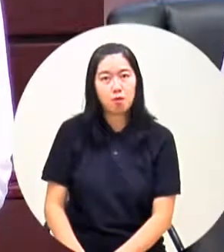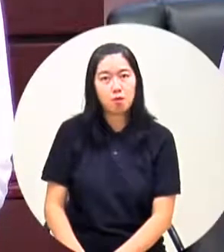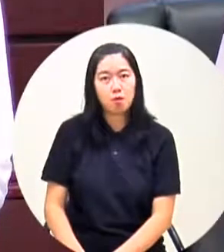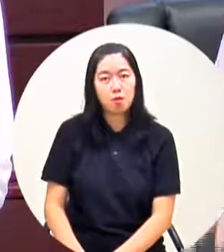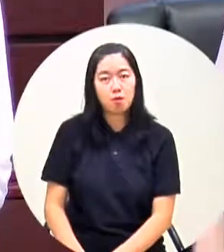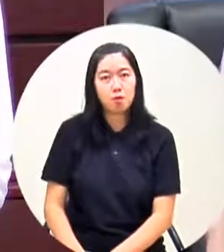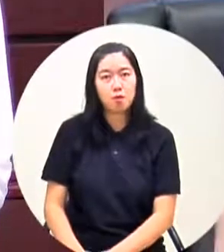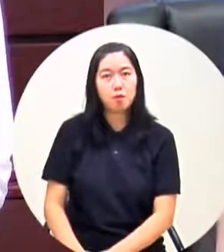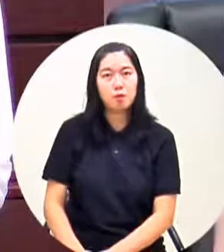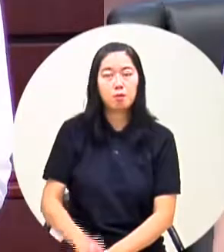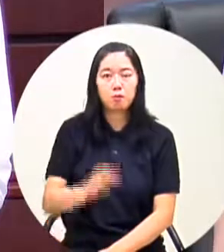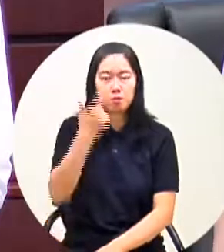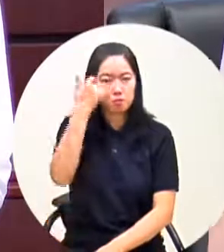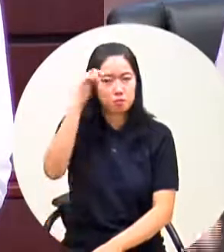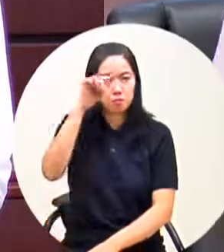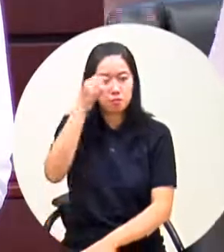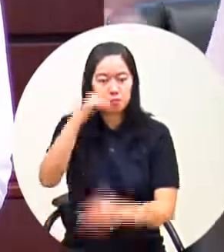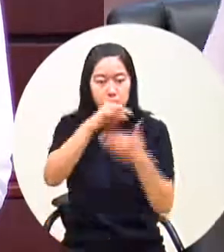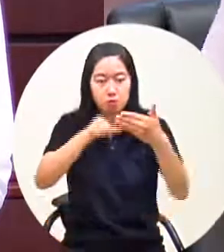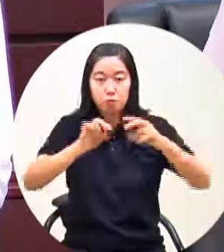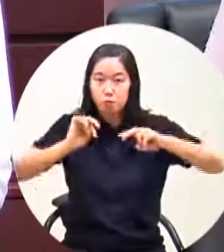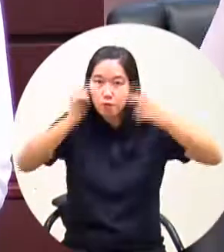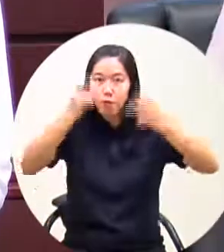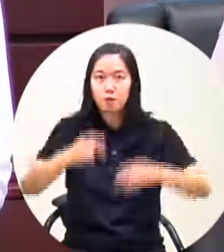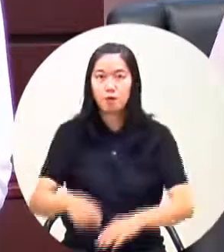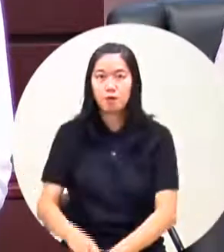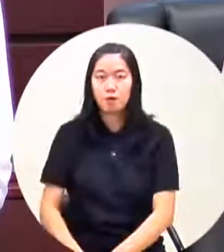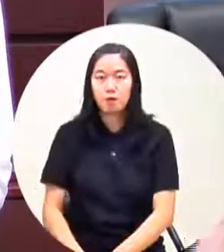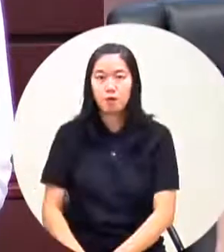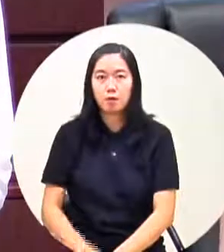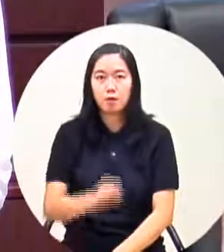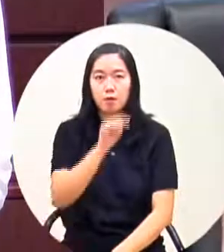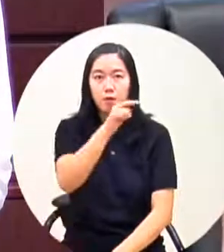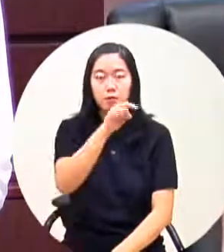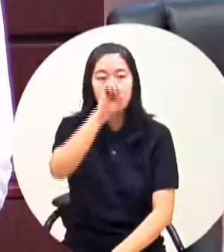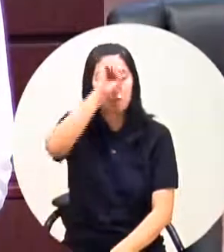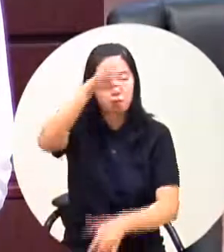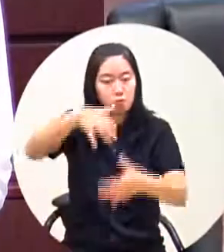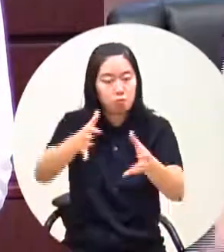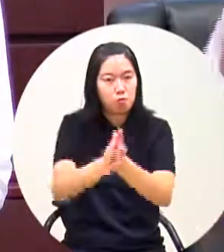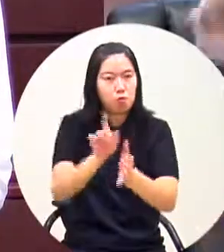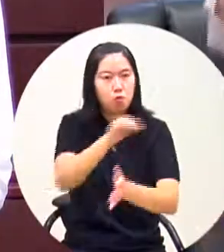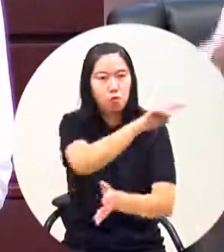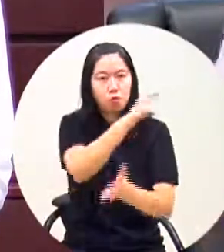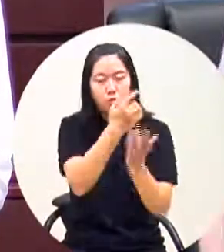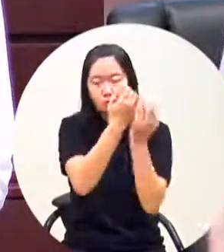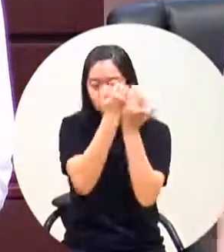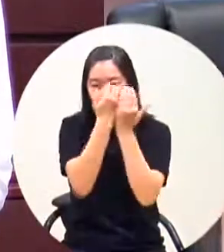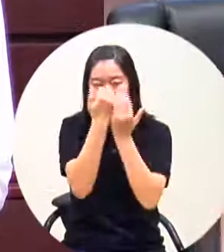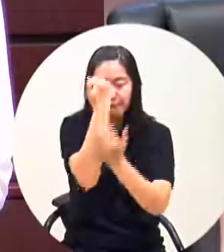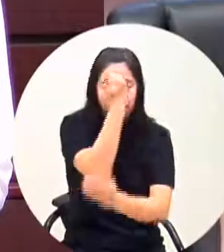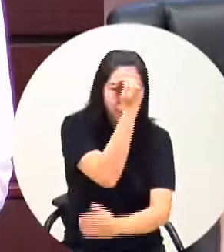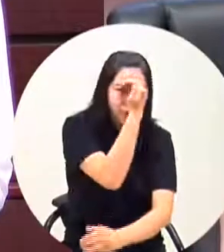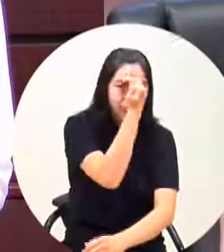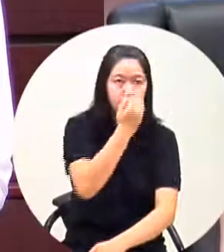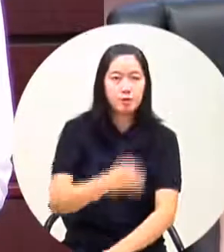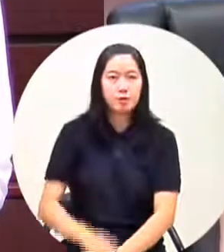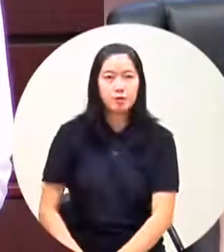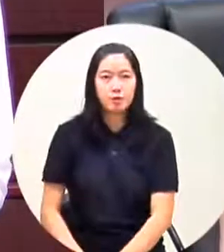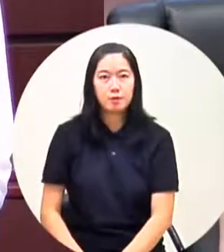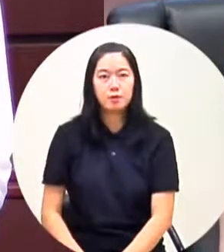眼看着就要修法。他跟党团请假，他要回避，这有两个心态，